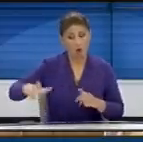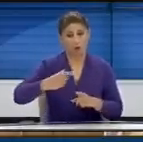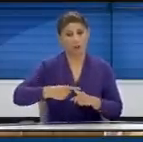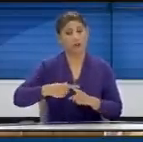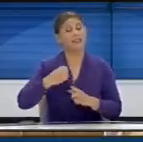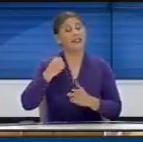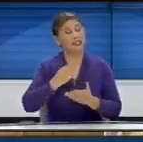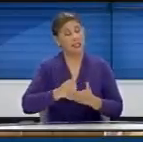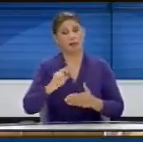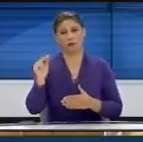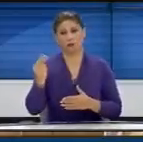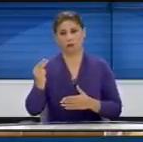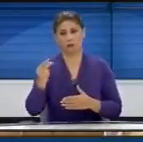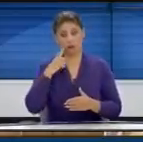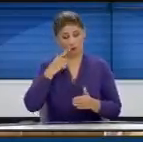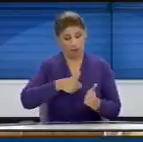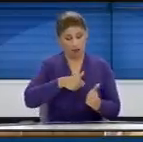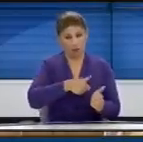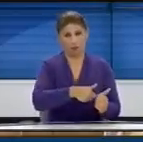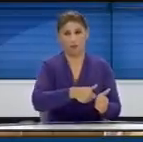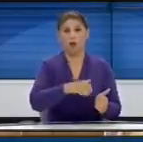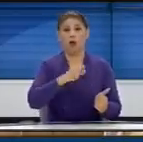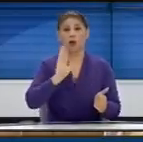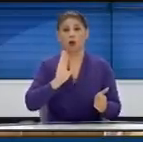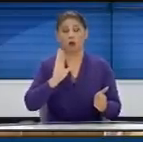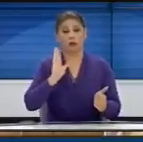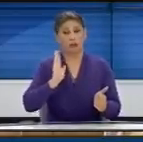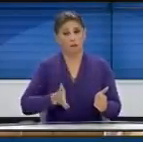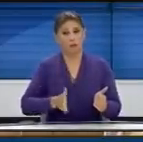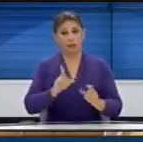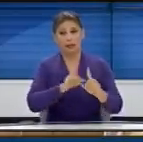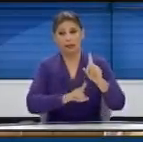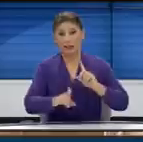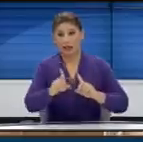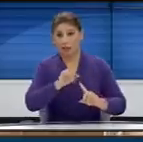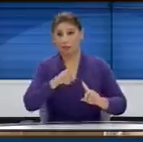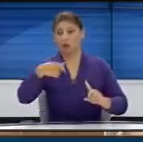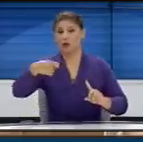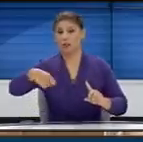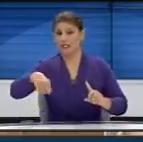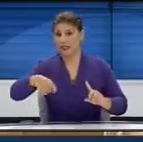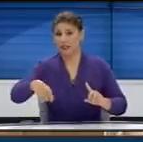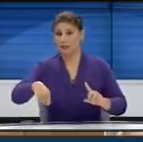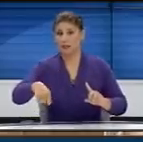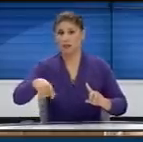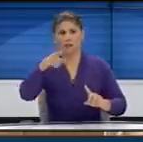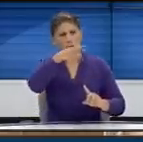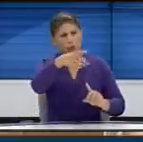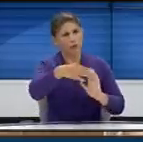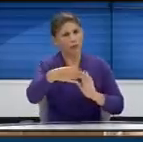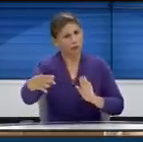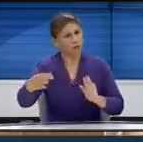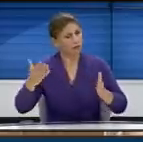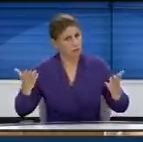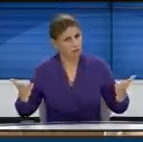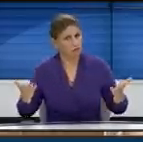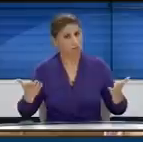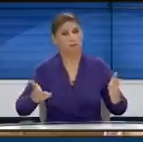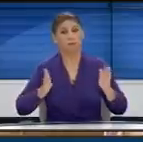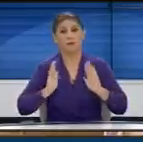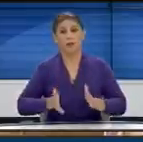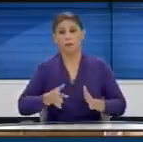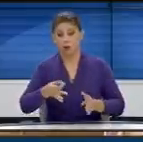τους βουλευτές της παρακολούθησης, χωρίς να μπορεί κάποιος δικαστής που εσείς διορίζετε, να